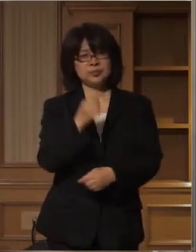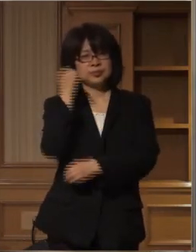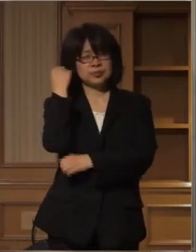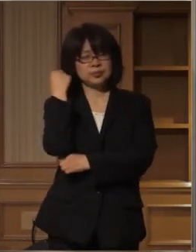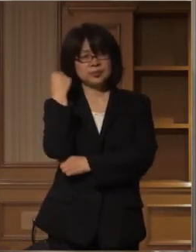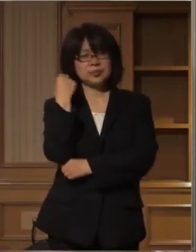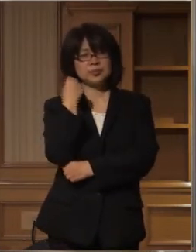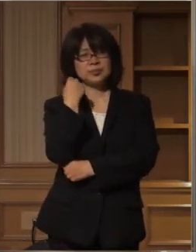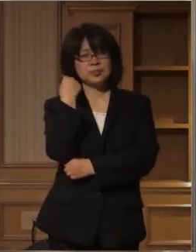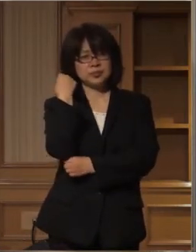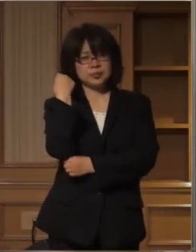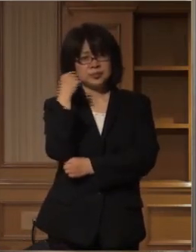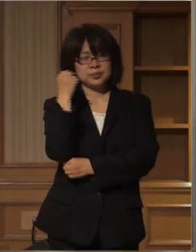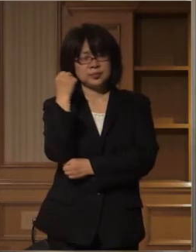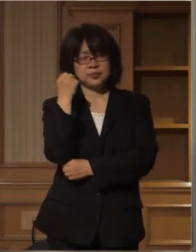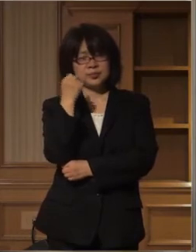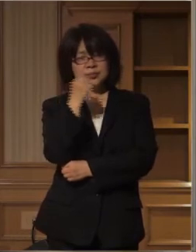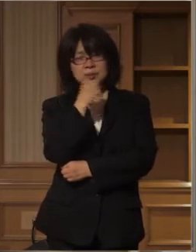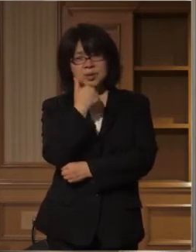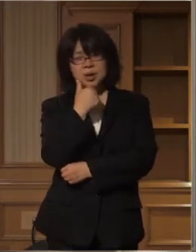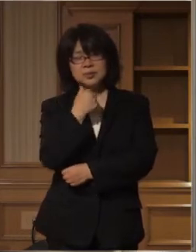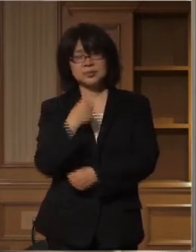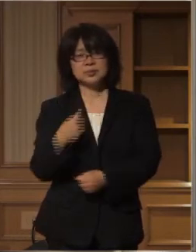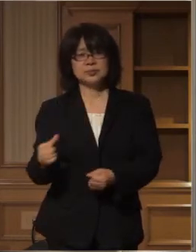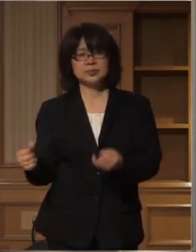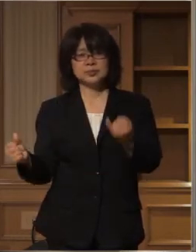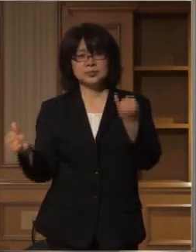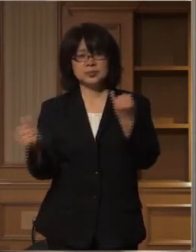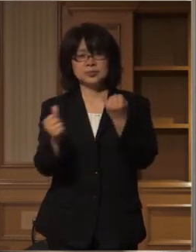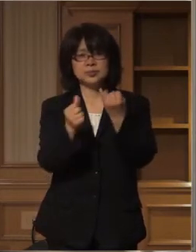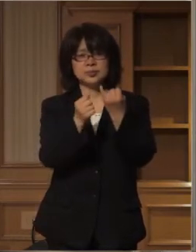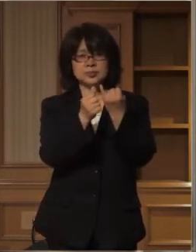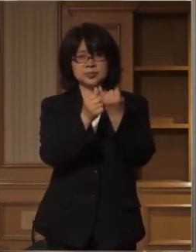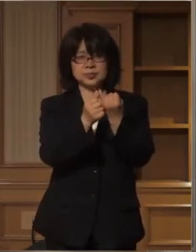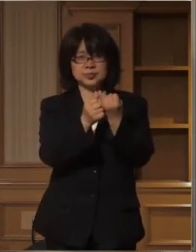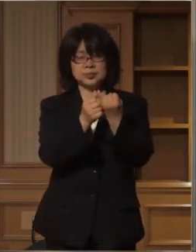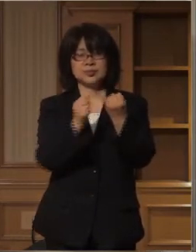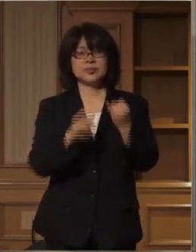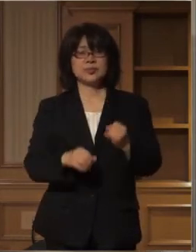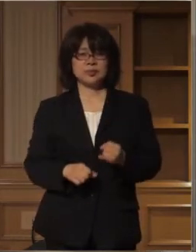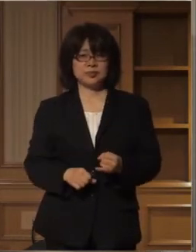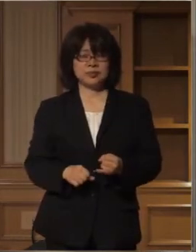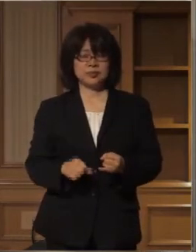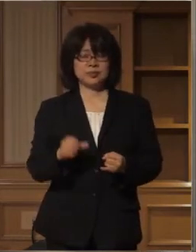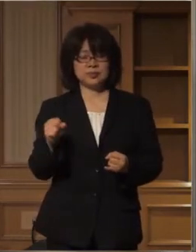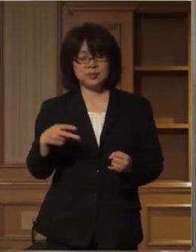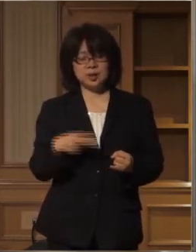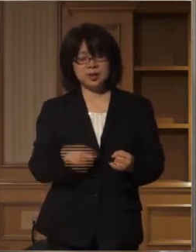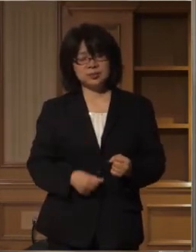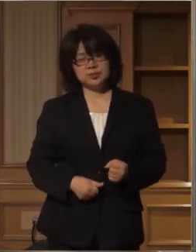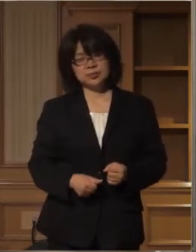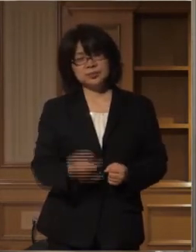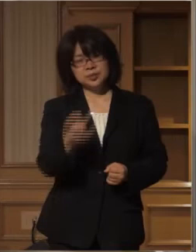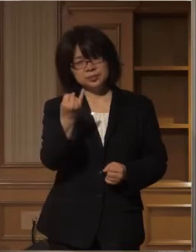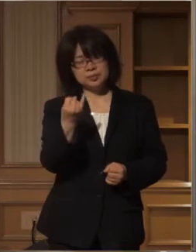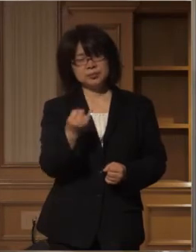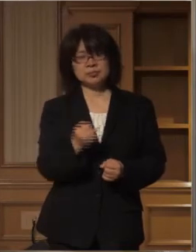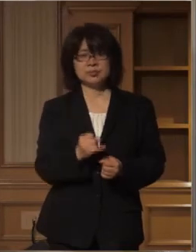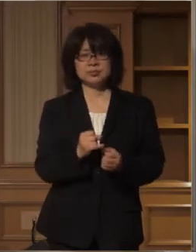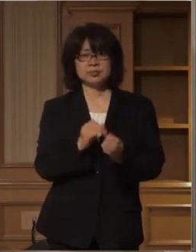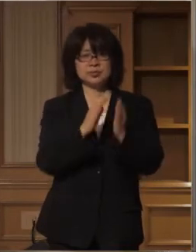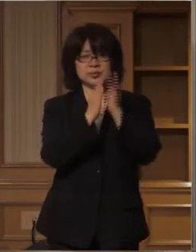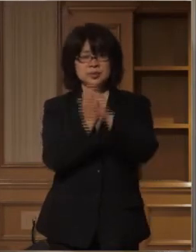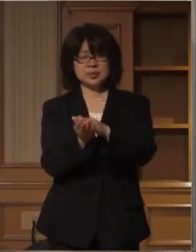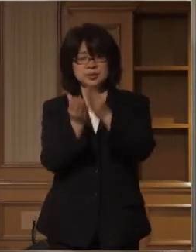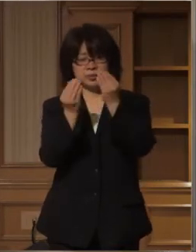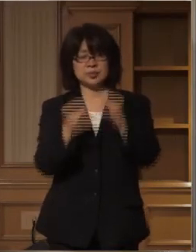校まだ出てなかったんで、その奥さんが牧師となってですね、働きを始めていて、まあ、最初は祈りから始めた。で最初はみんな怖